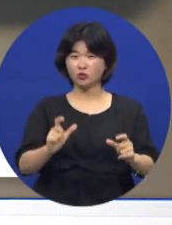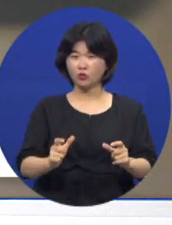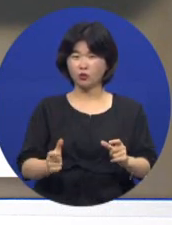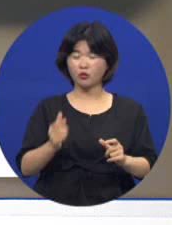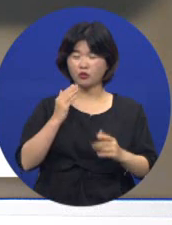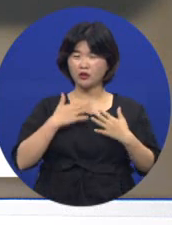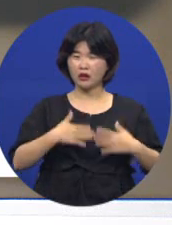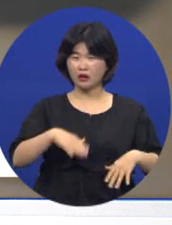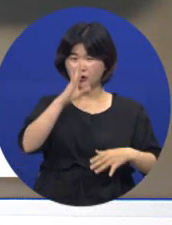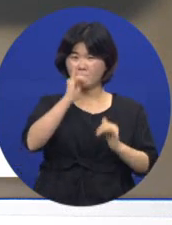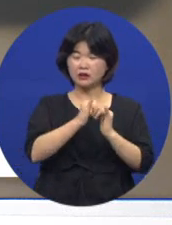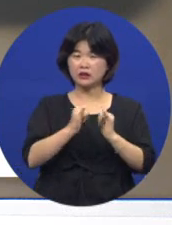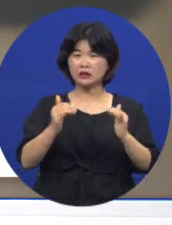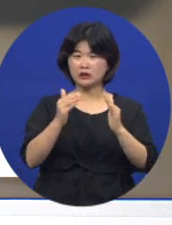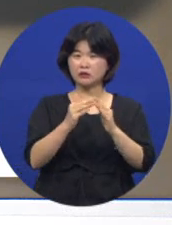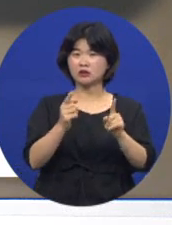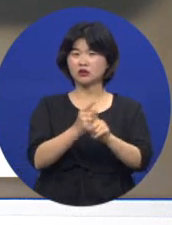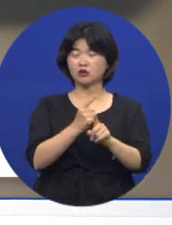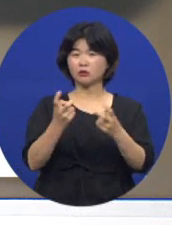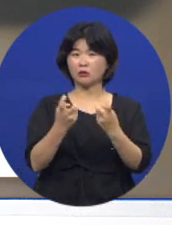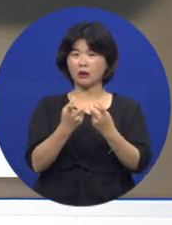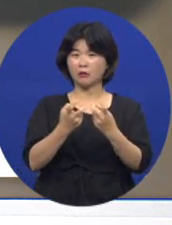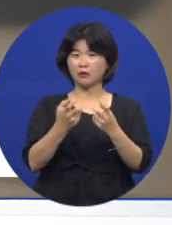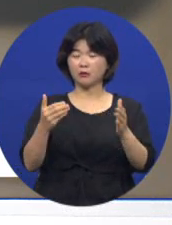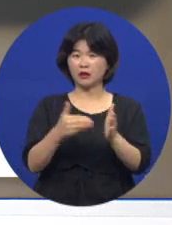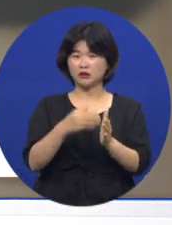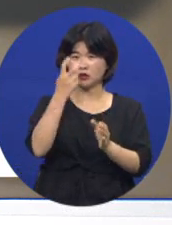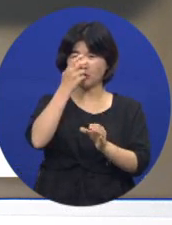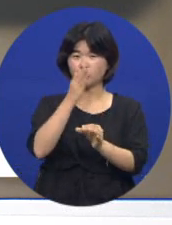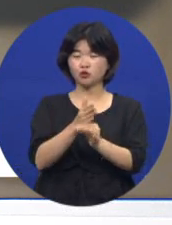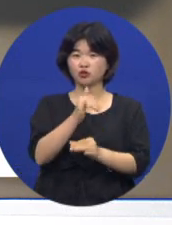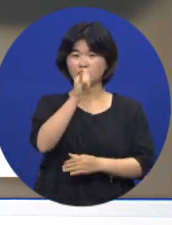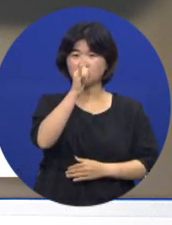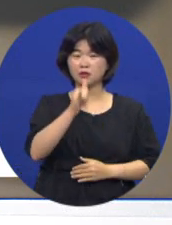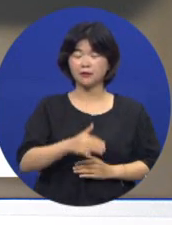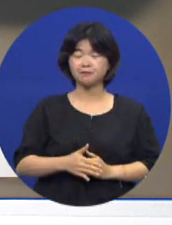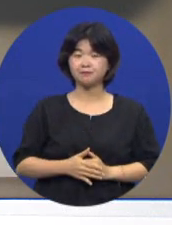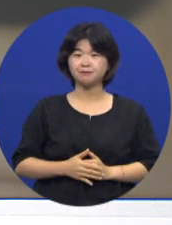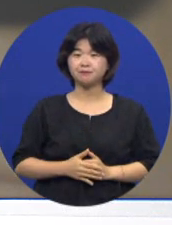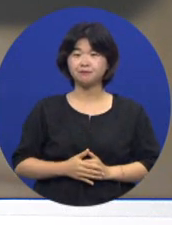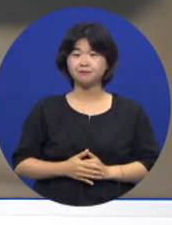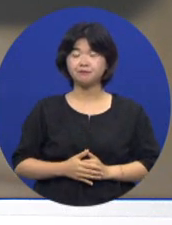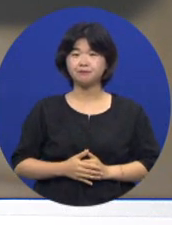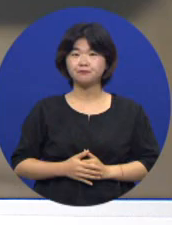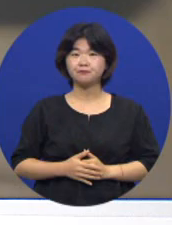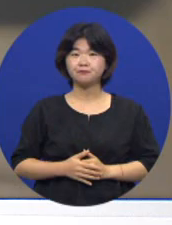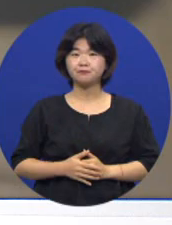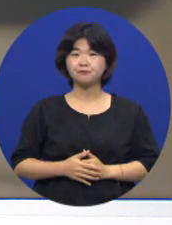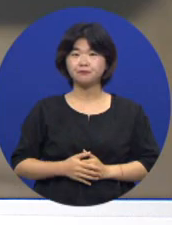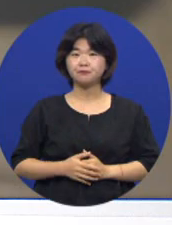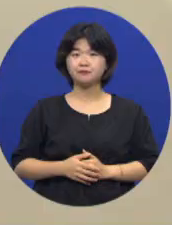경증 환자를 자택에서 치료하는 방안 도입도 검토하고 있습니다 홍세영 기자 입니다